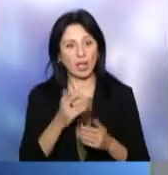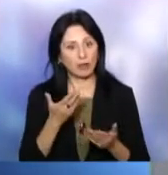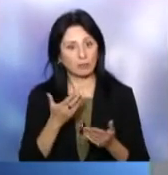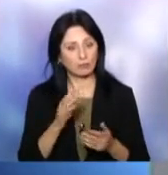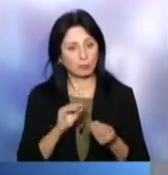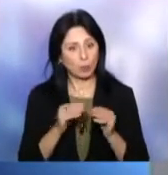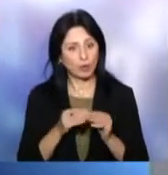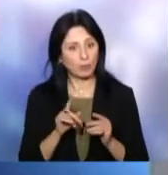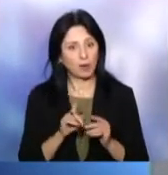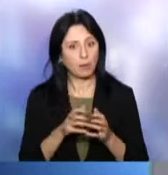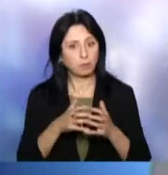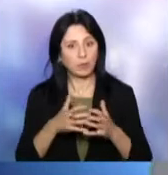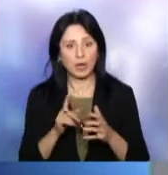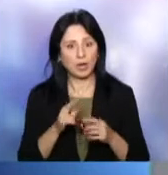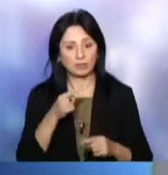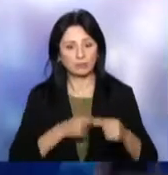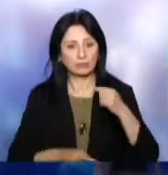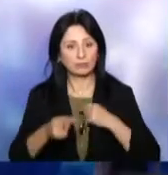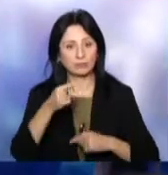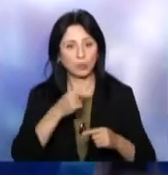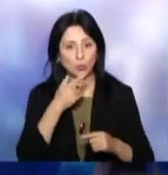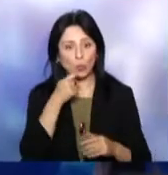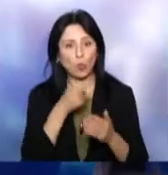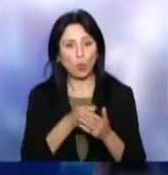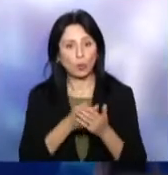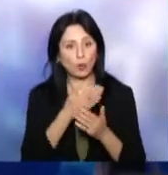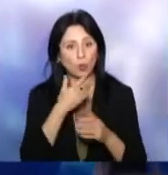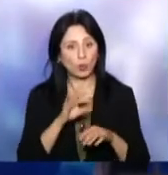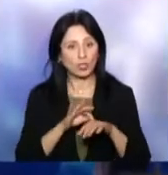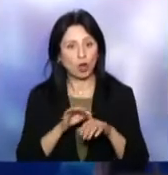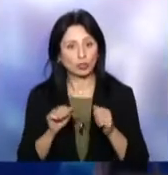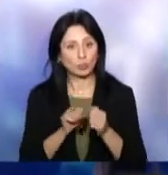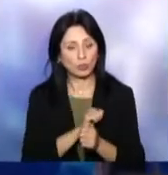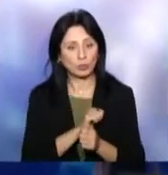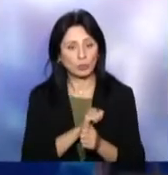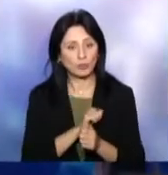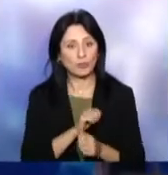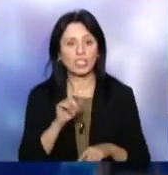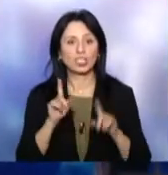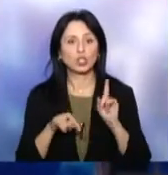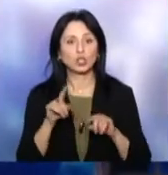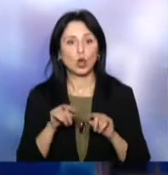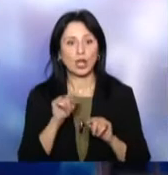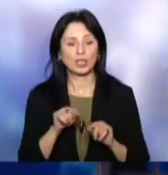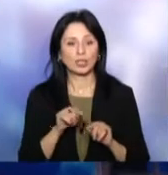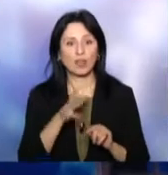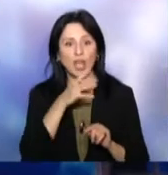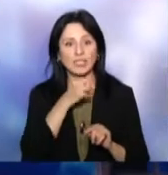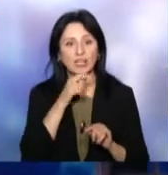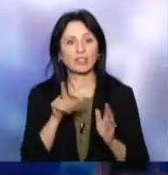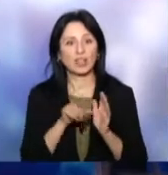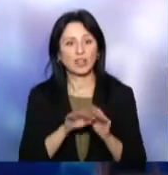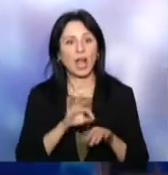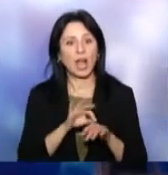ხომ არ არის ეს ვენური გადინების პრობლემა და გვაქვს ამის გამო ფეხის შესიება, ზოგადადაც ასაკთან ერთად